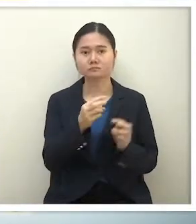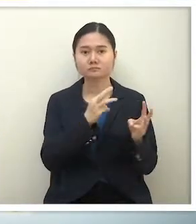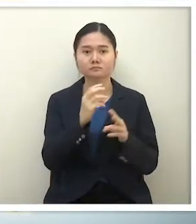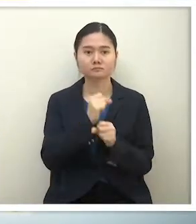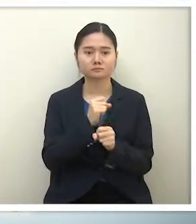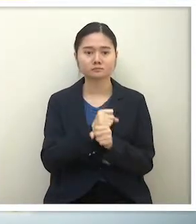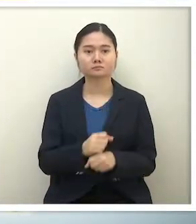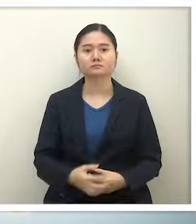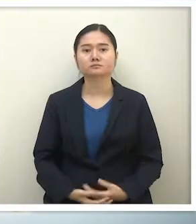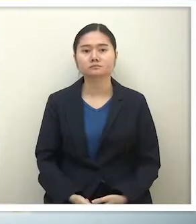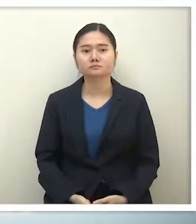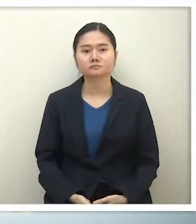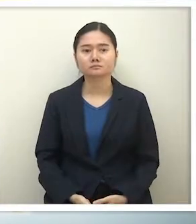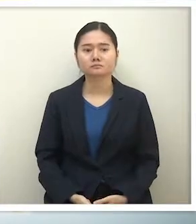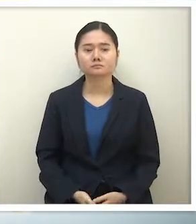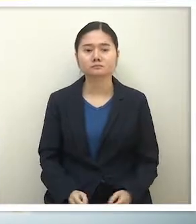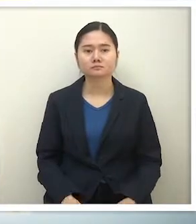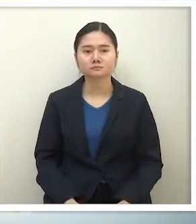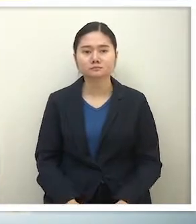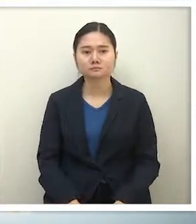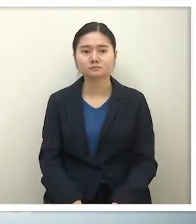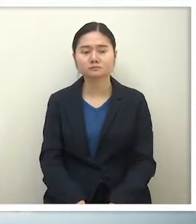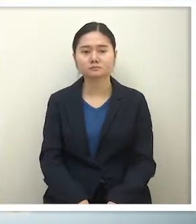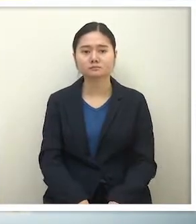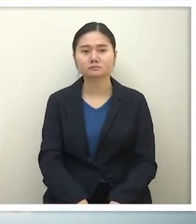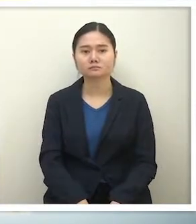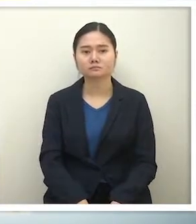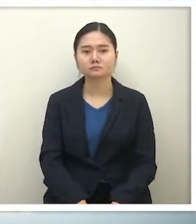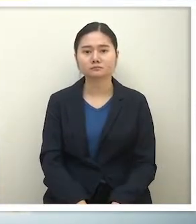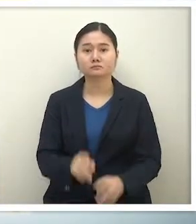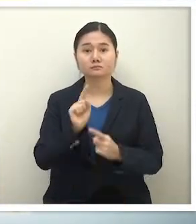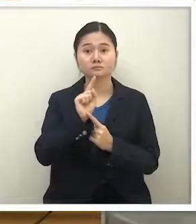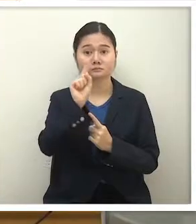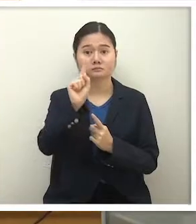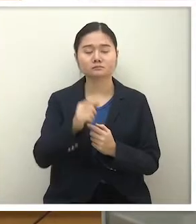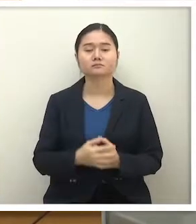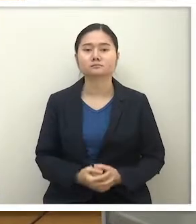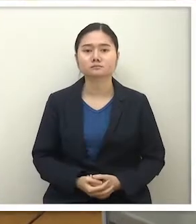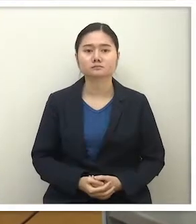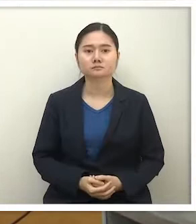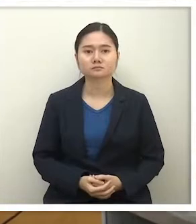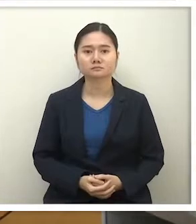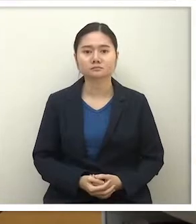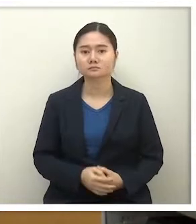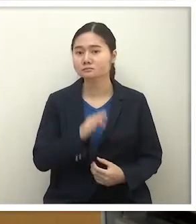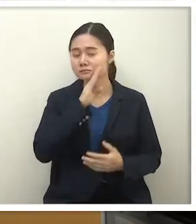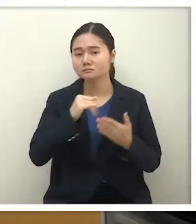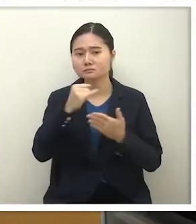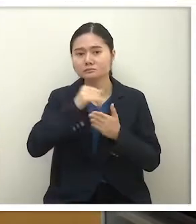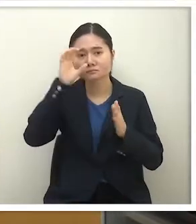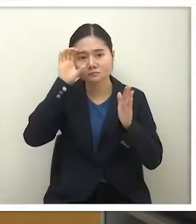ำยังไงนะครับขั้นแรกเวลาเราจะวาด